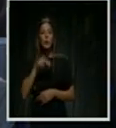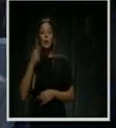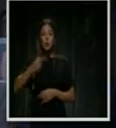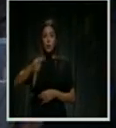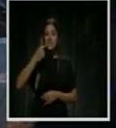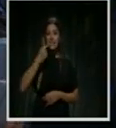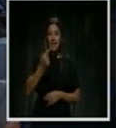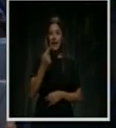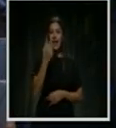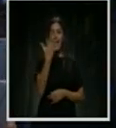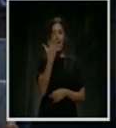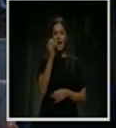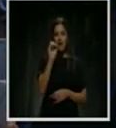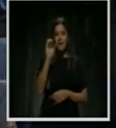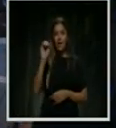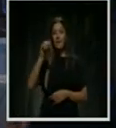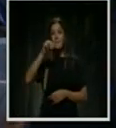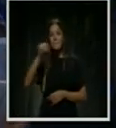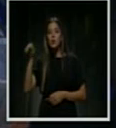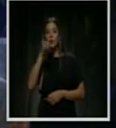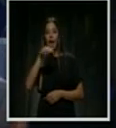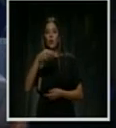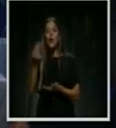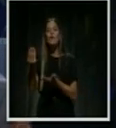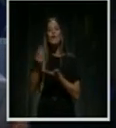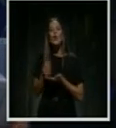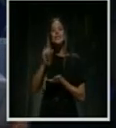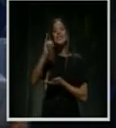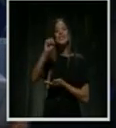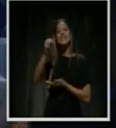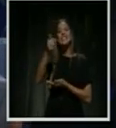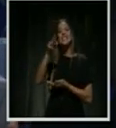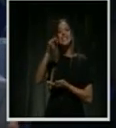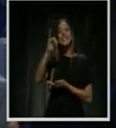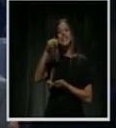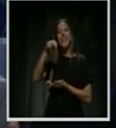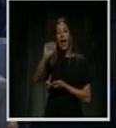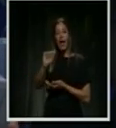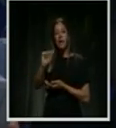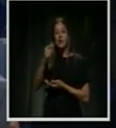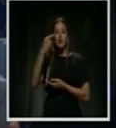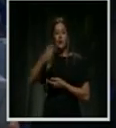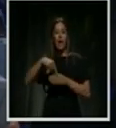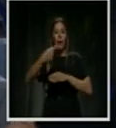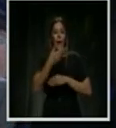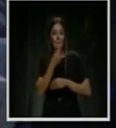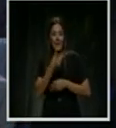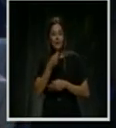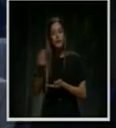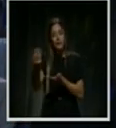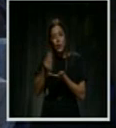euro għall-istrina u nagħmlu sew biex ngħinu lil dawk il-persuni li għandhom bżonn. 400 miljun euro